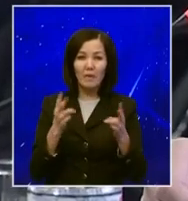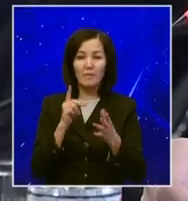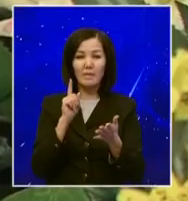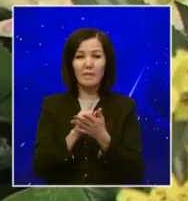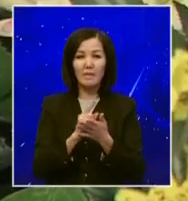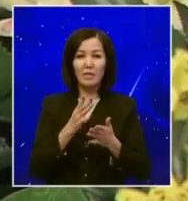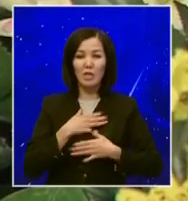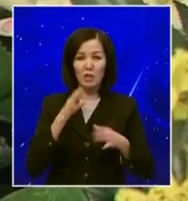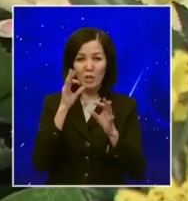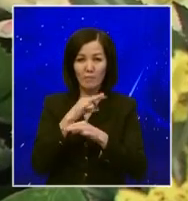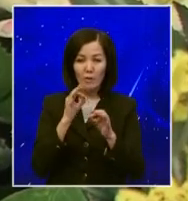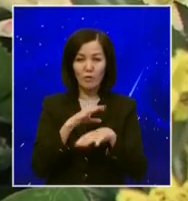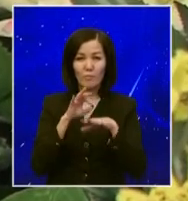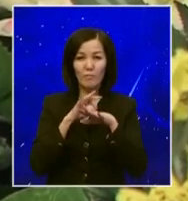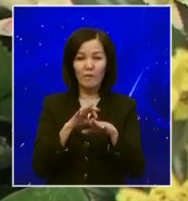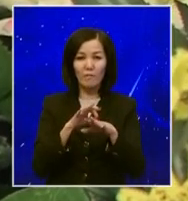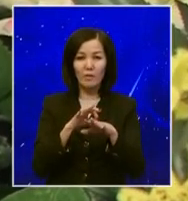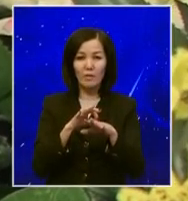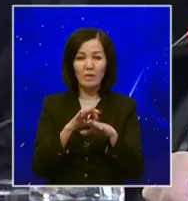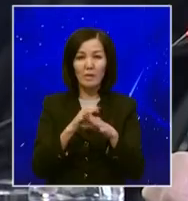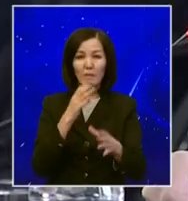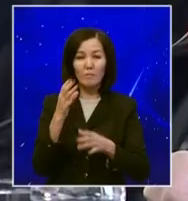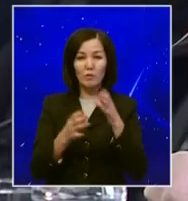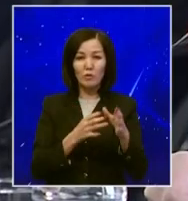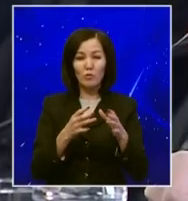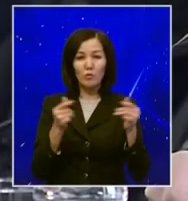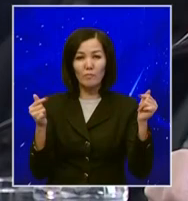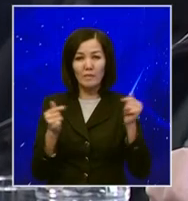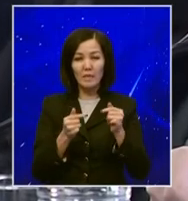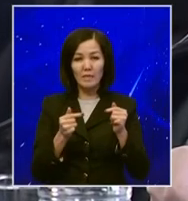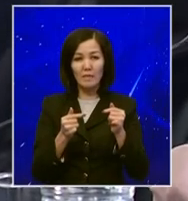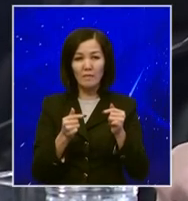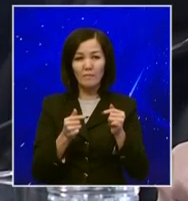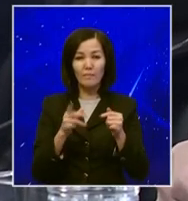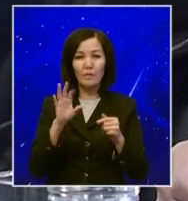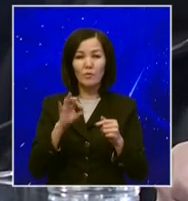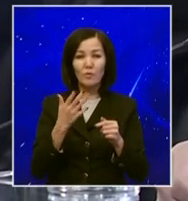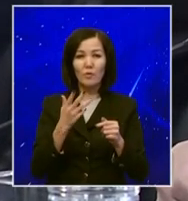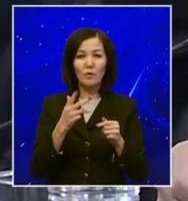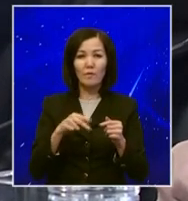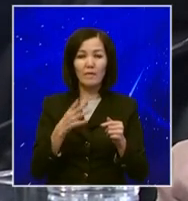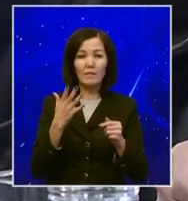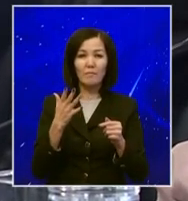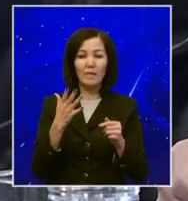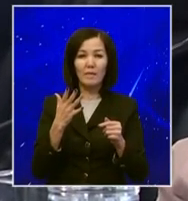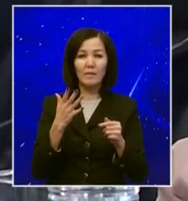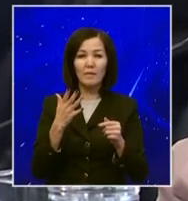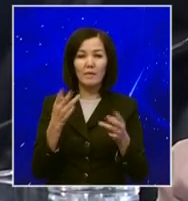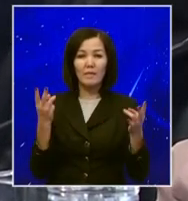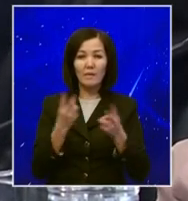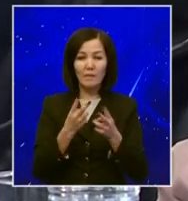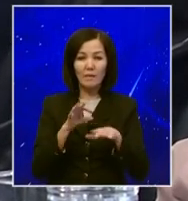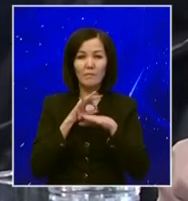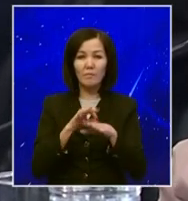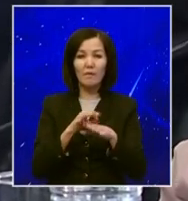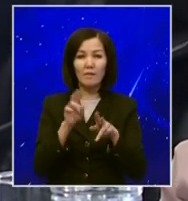Наша лаборатория проводит калибровку согласно международному стандарту ISO 17025, при этом отпадает необходимость